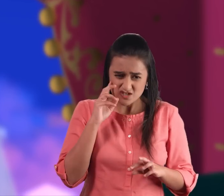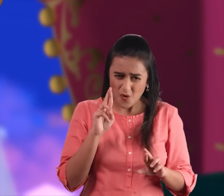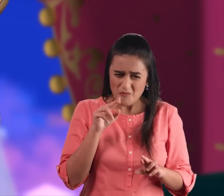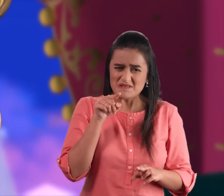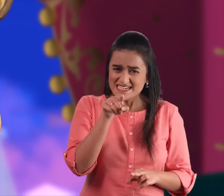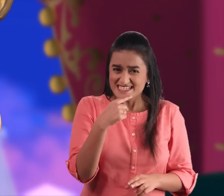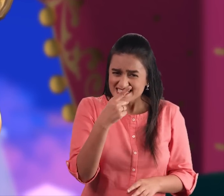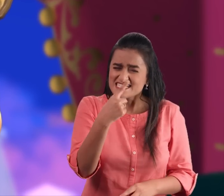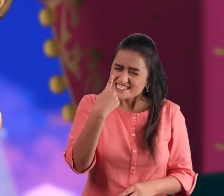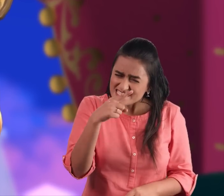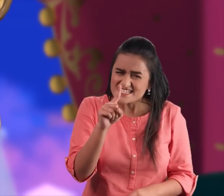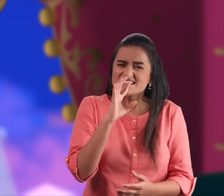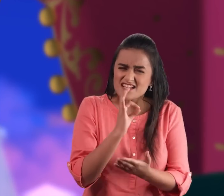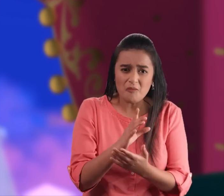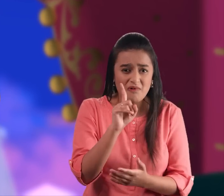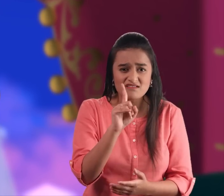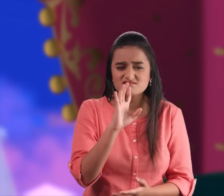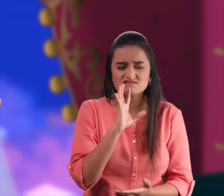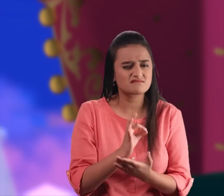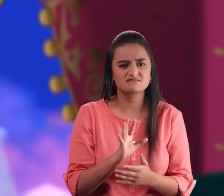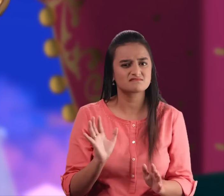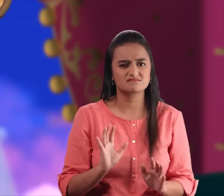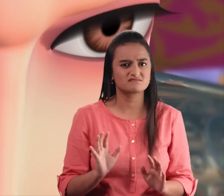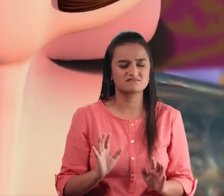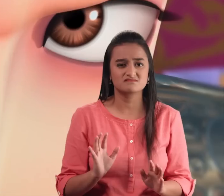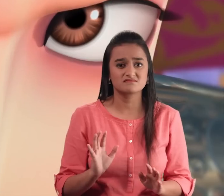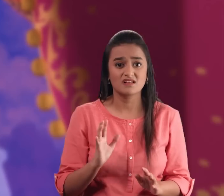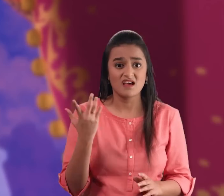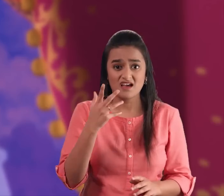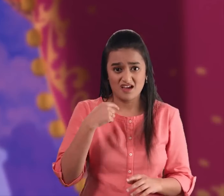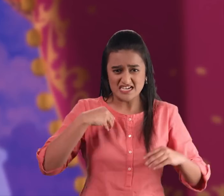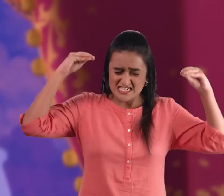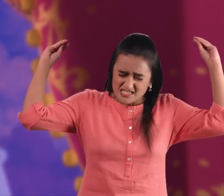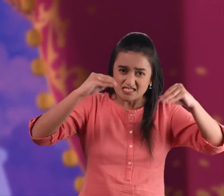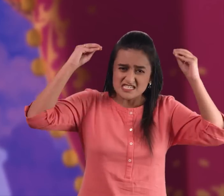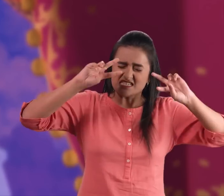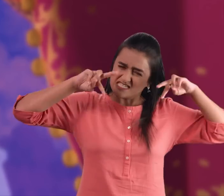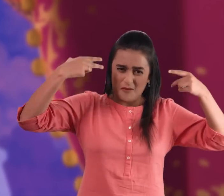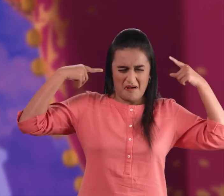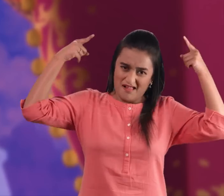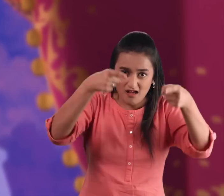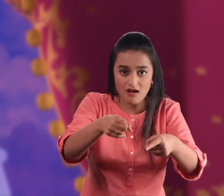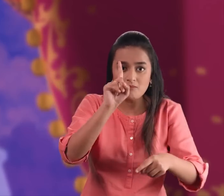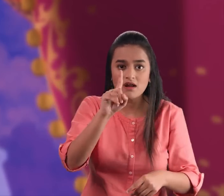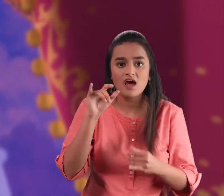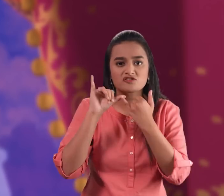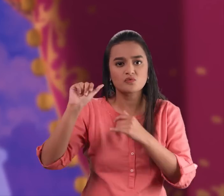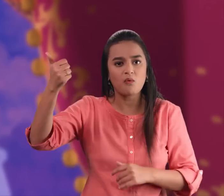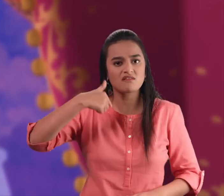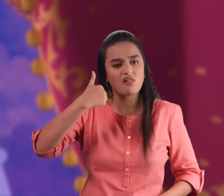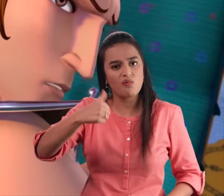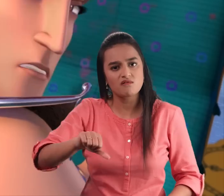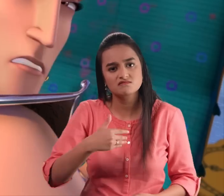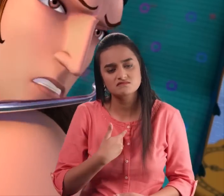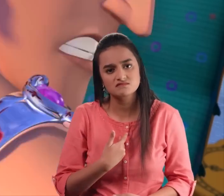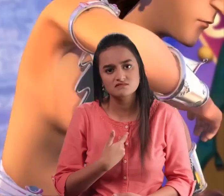काश मैं ऐसा कह पाता देवराज इंद्र, लेकिन सच ये है कि हमारे तूफान भी कृष्ण के सामने नहीं टिक